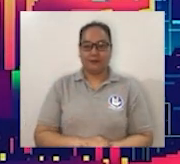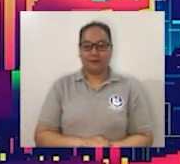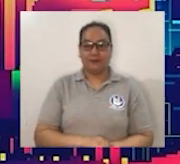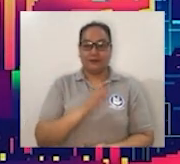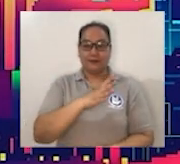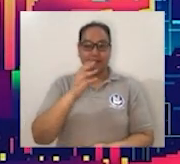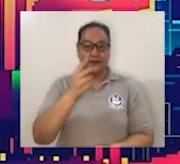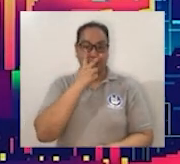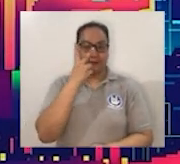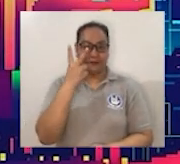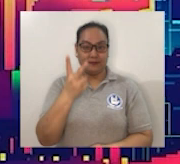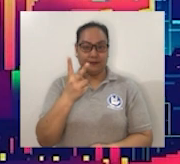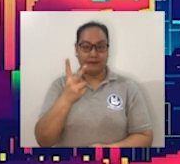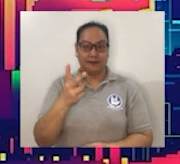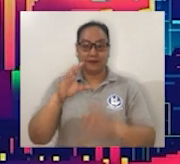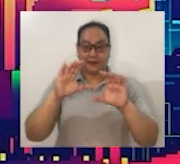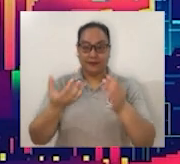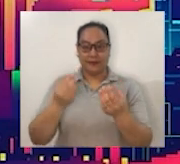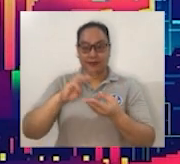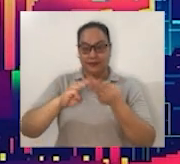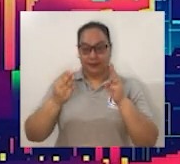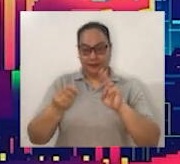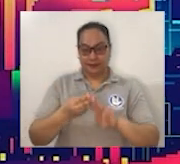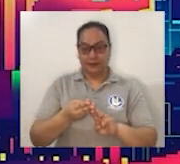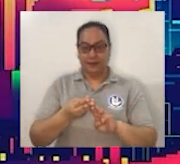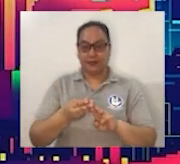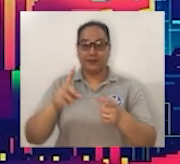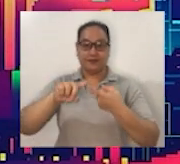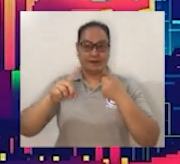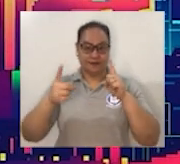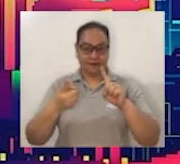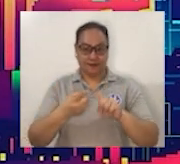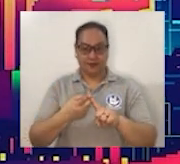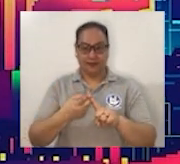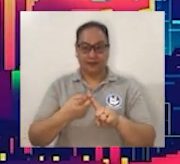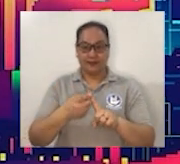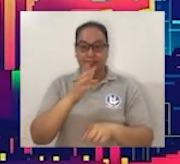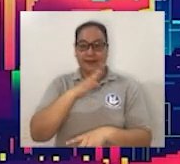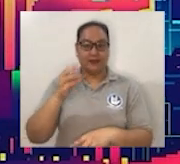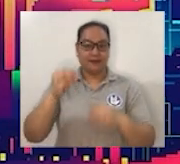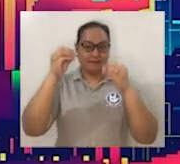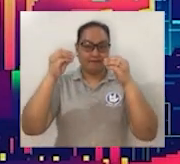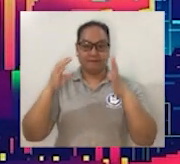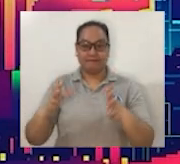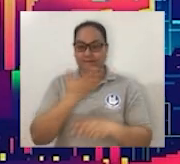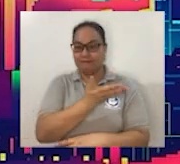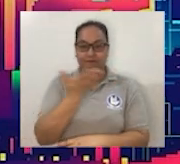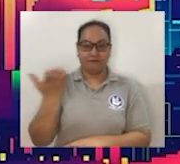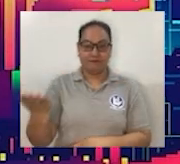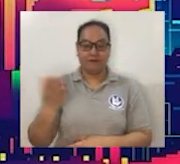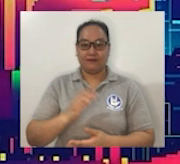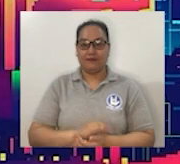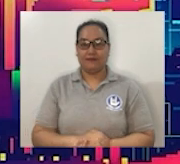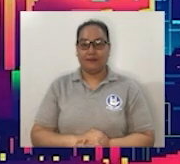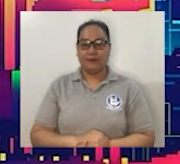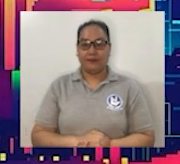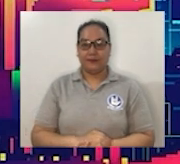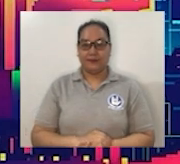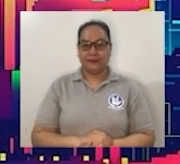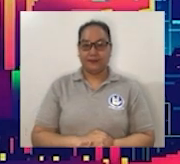At makita ang mga kaklase, kaibigan at guro ninyo.